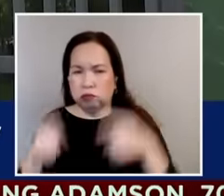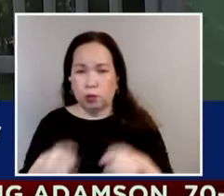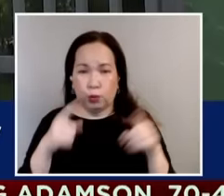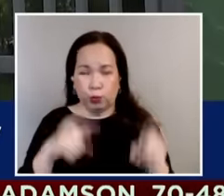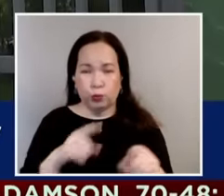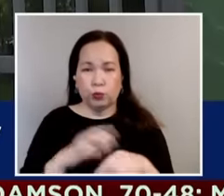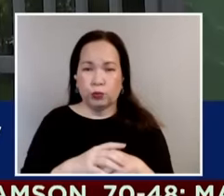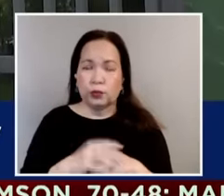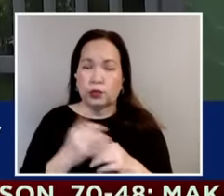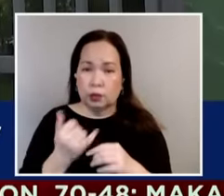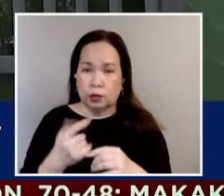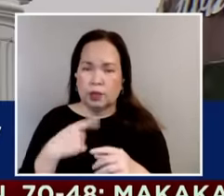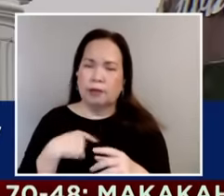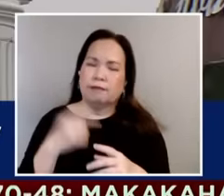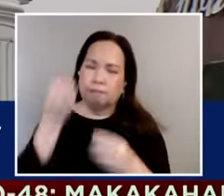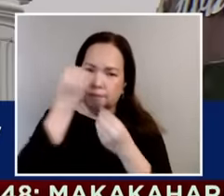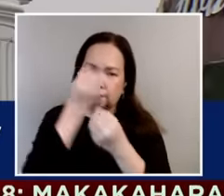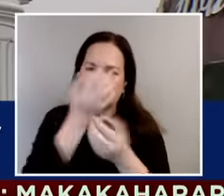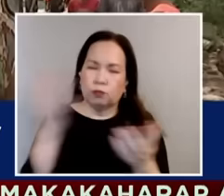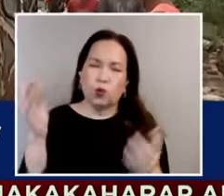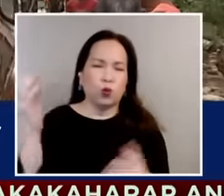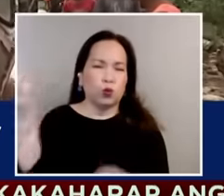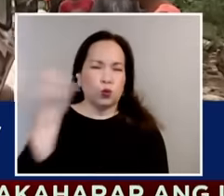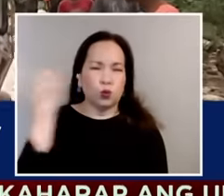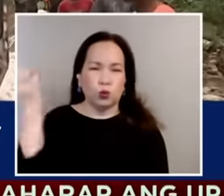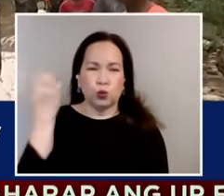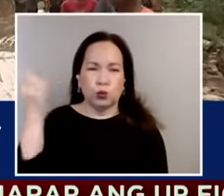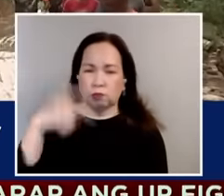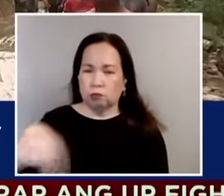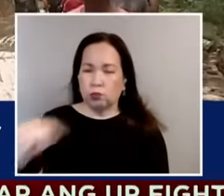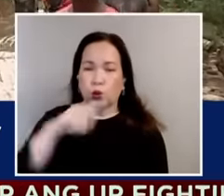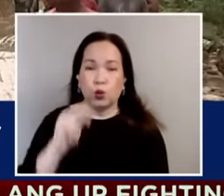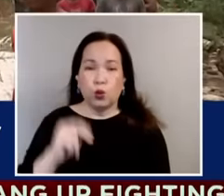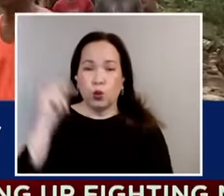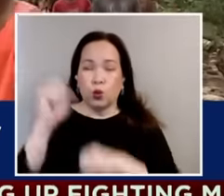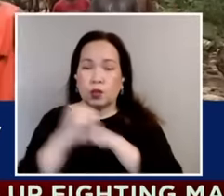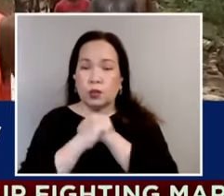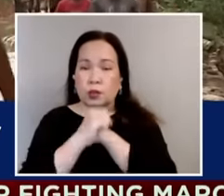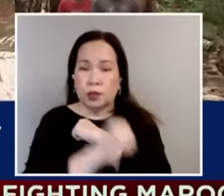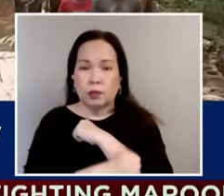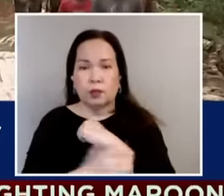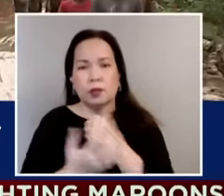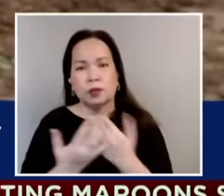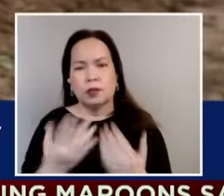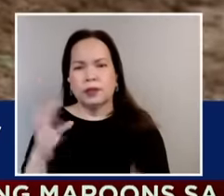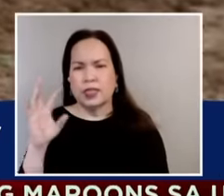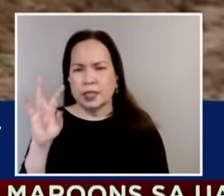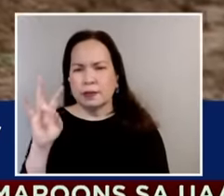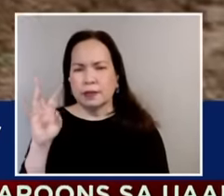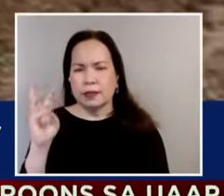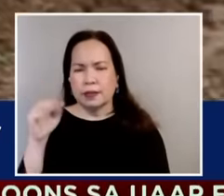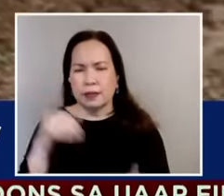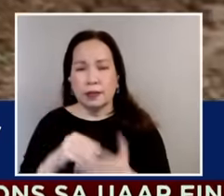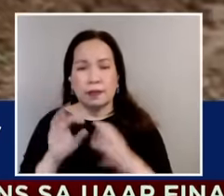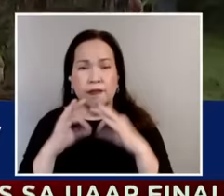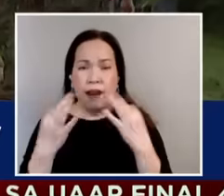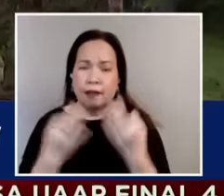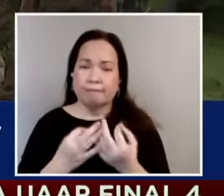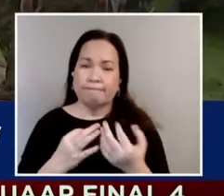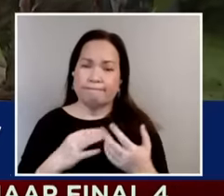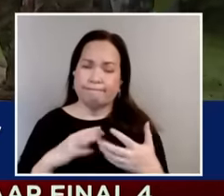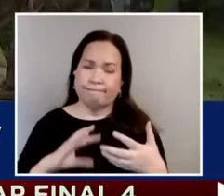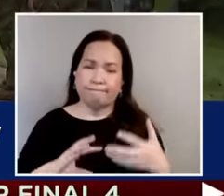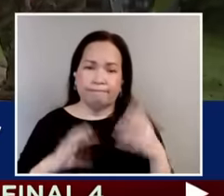Isinailalim na sa state of calamity ang Northern Samar. Tinatayang 74,000 pamilya ang apektado ng pagbaha